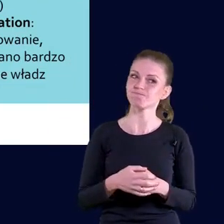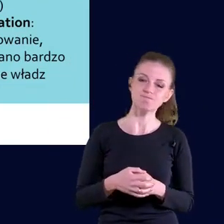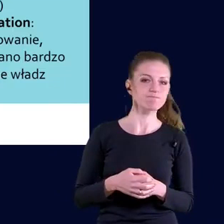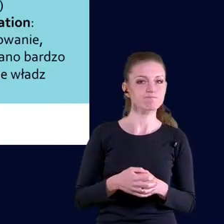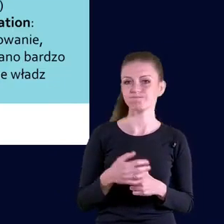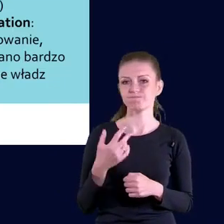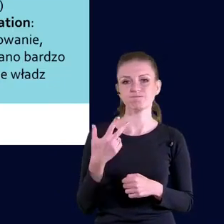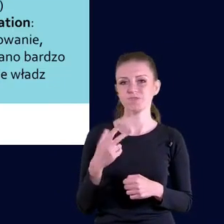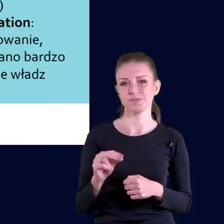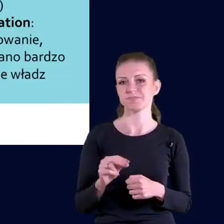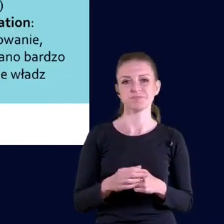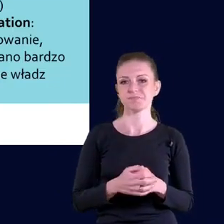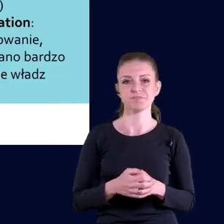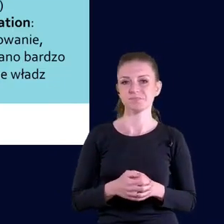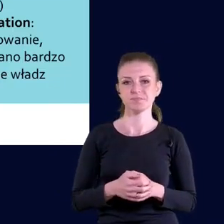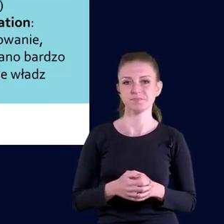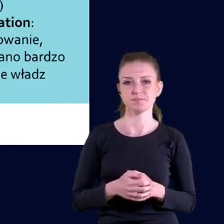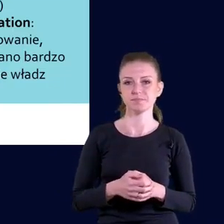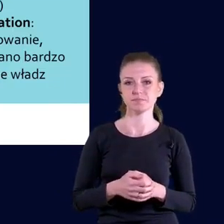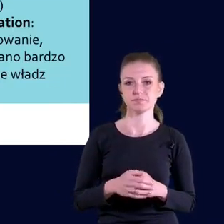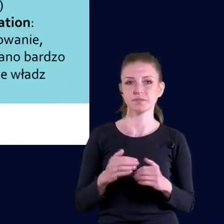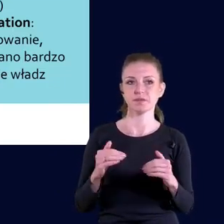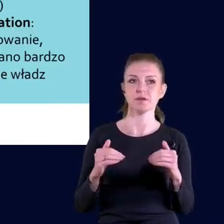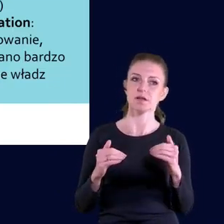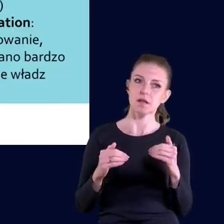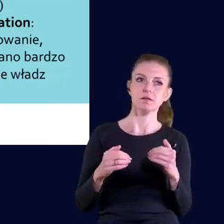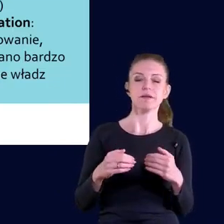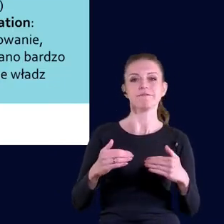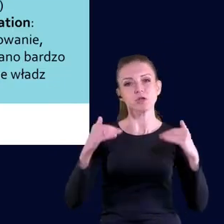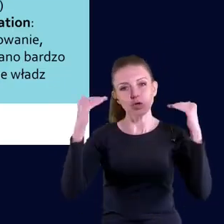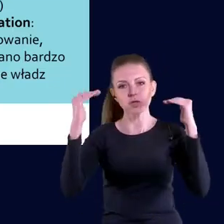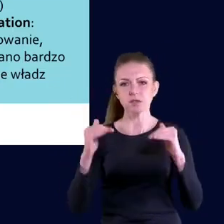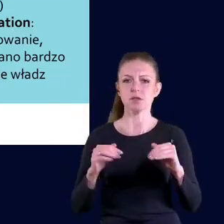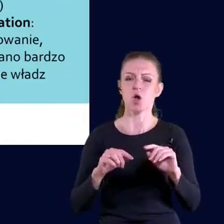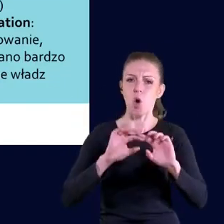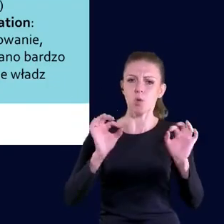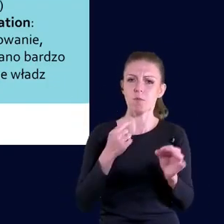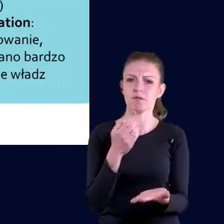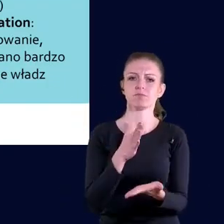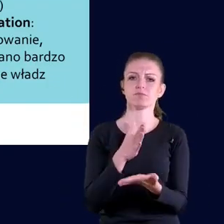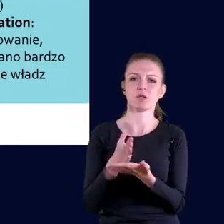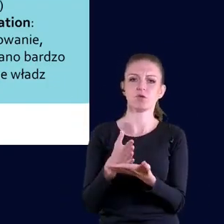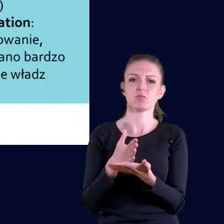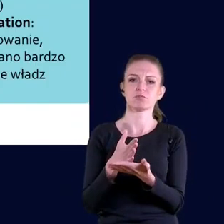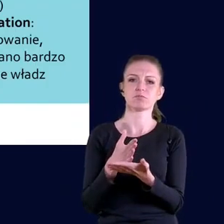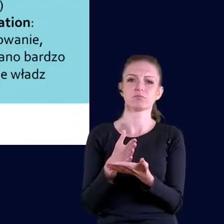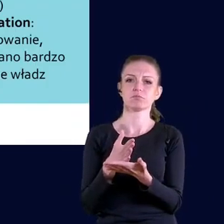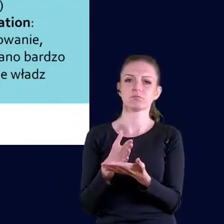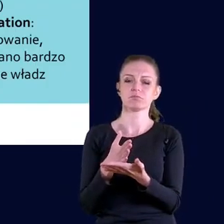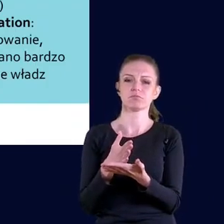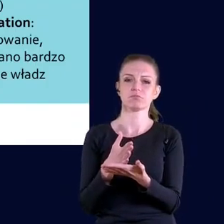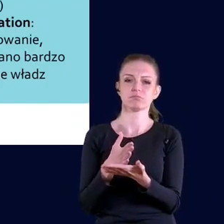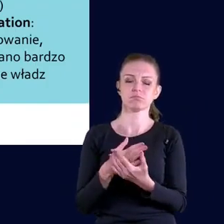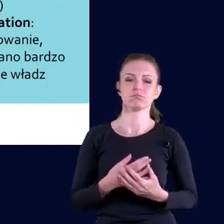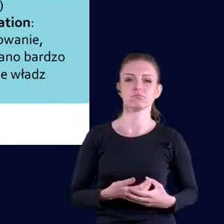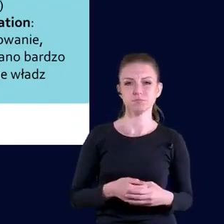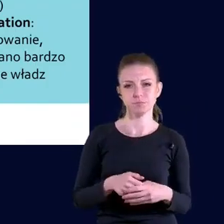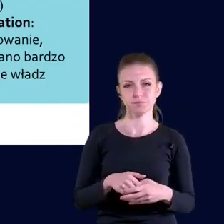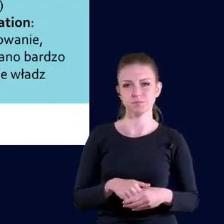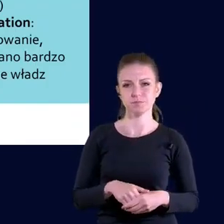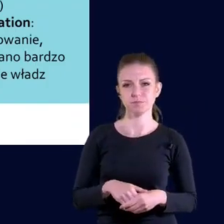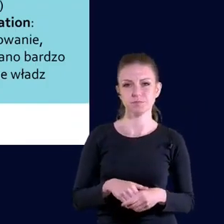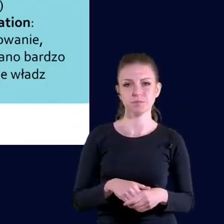ani ani co zaangażowanie miejscami wysokie i niskie ono jest średnie respondenci znowu